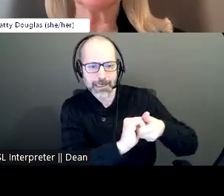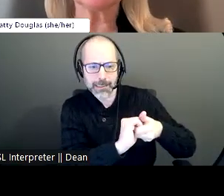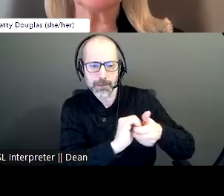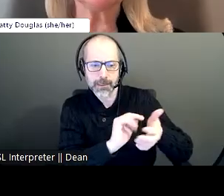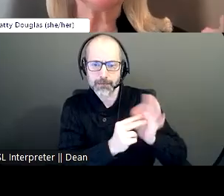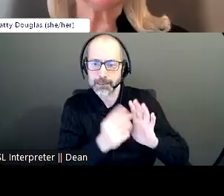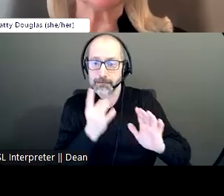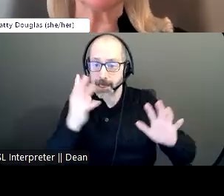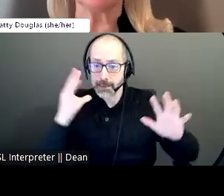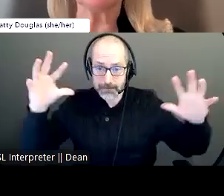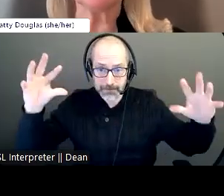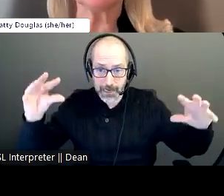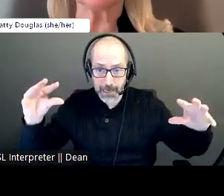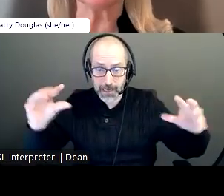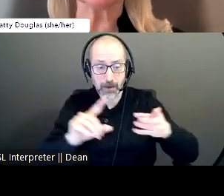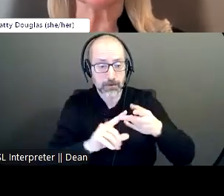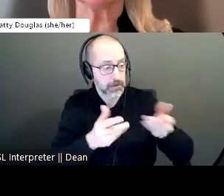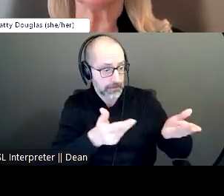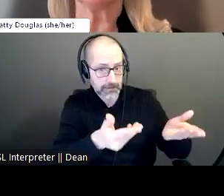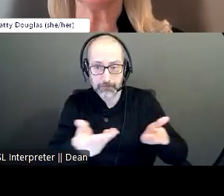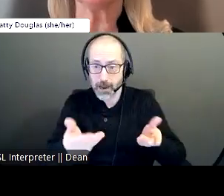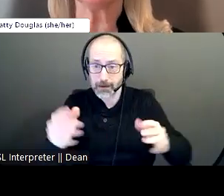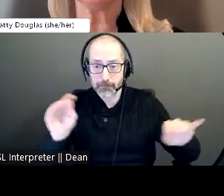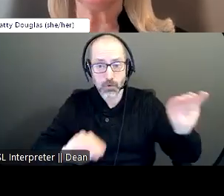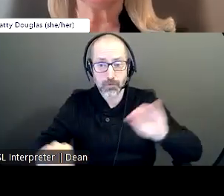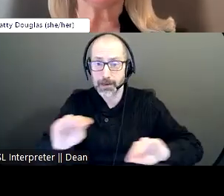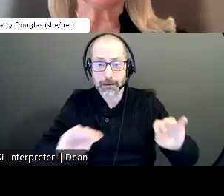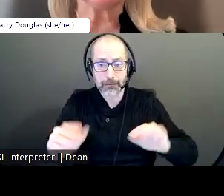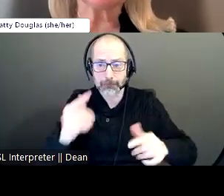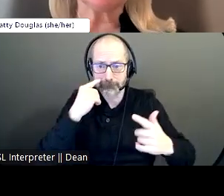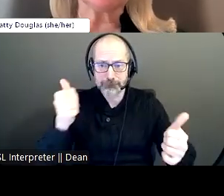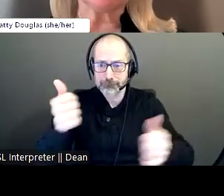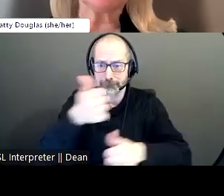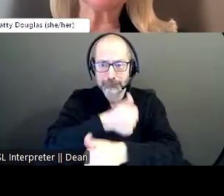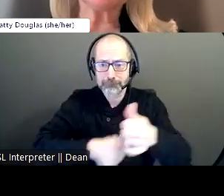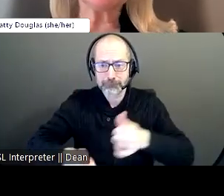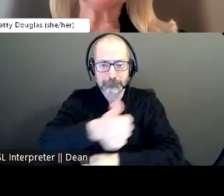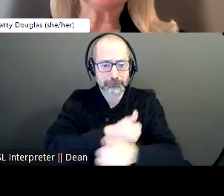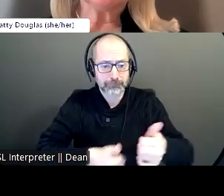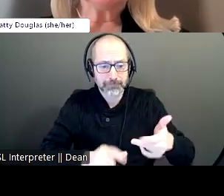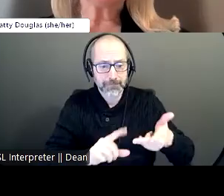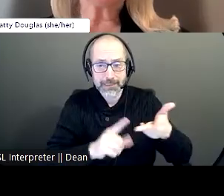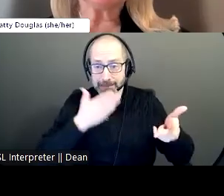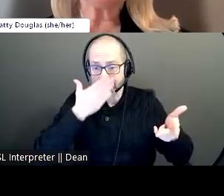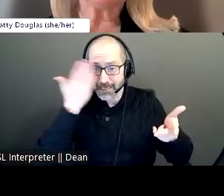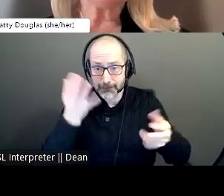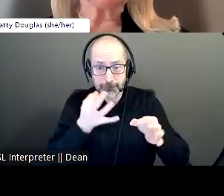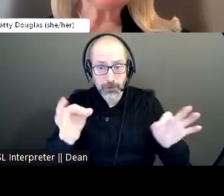l'engagement respectueux. Bon, par exemple, du point de vue sensoriel, baisser les lumières, un environnement sans parfum.